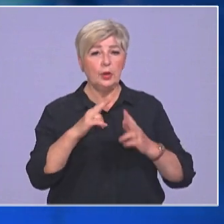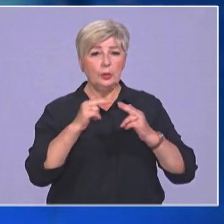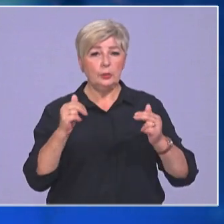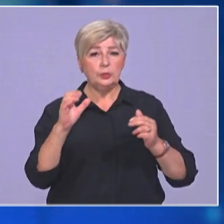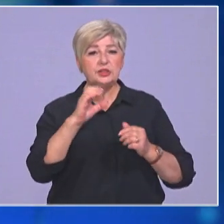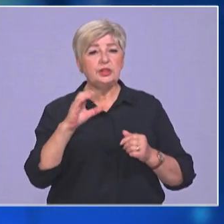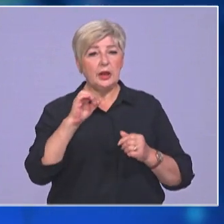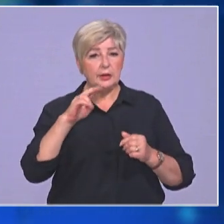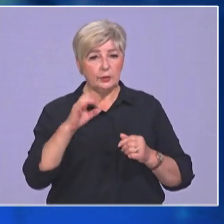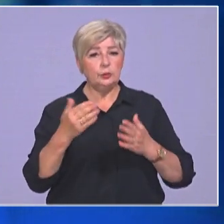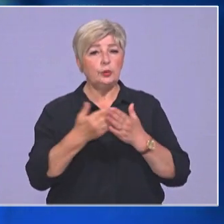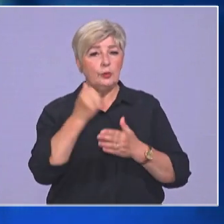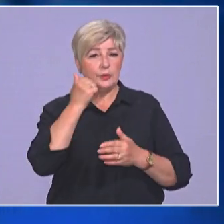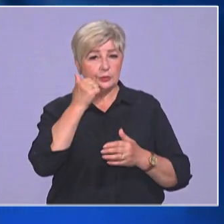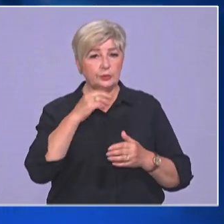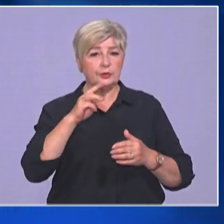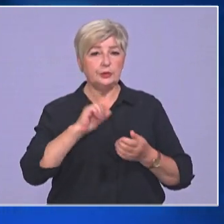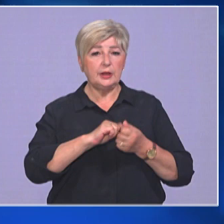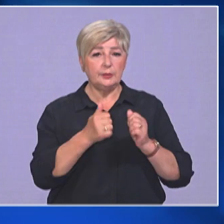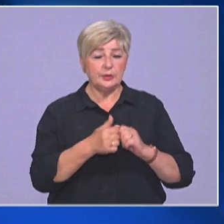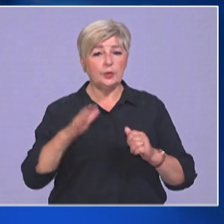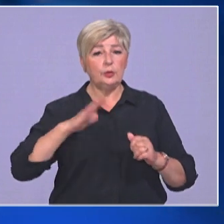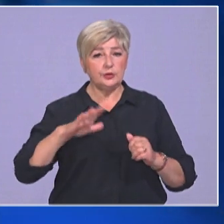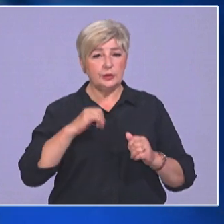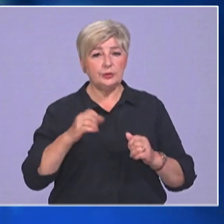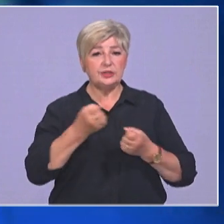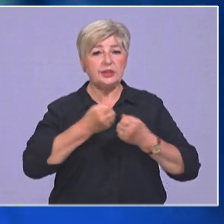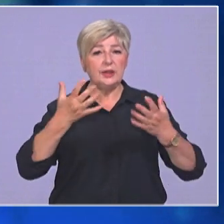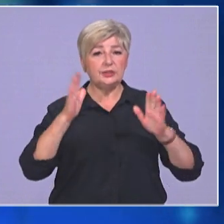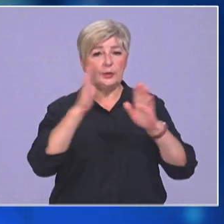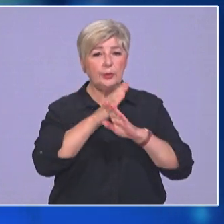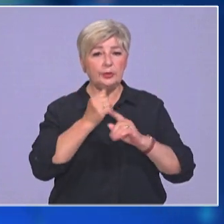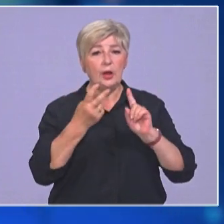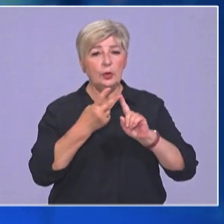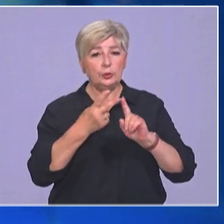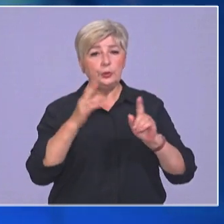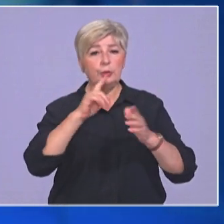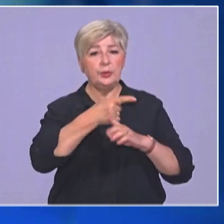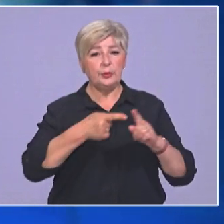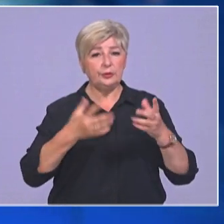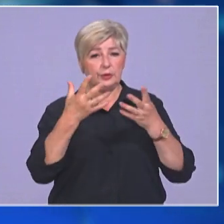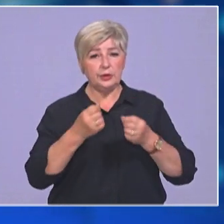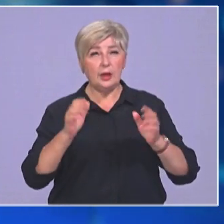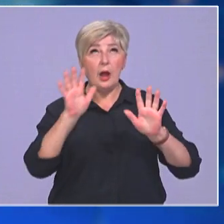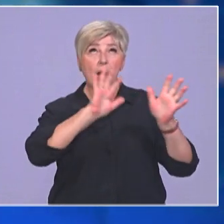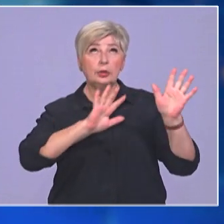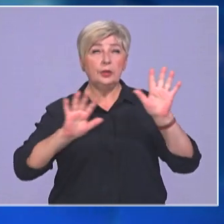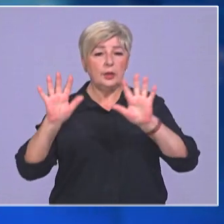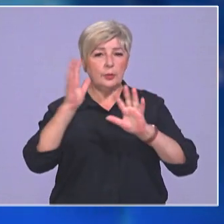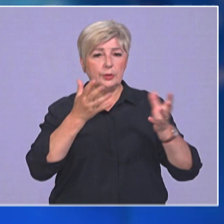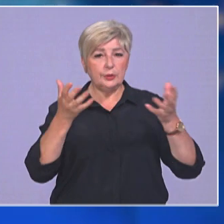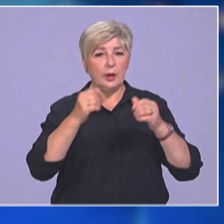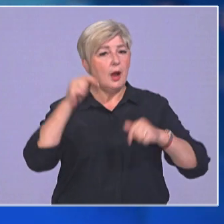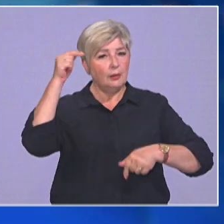У Синельниковому, Новомосковську та Кам'янському очікується ясна погода. У другій половині дня небо затягнеться хмарами, проте